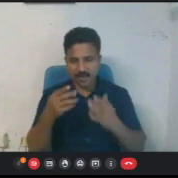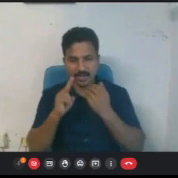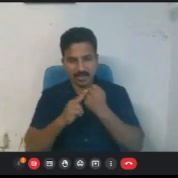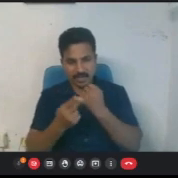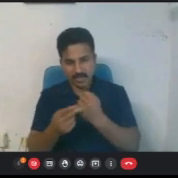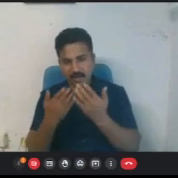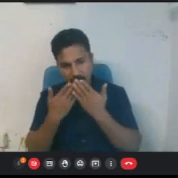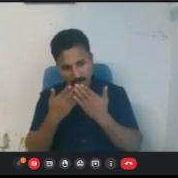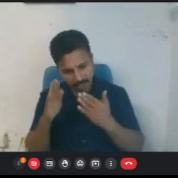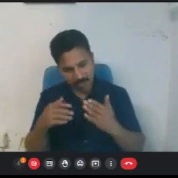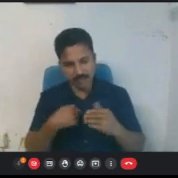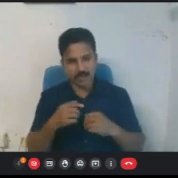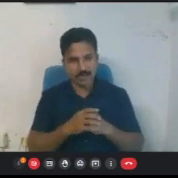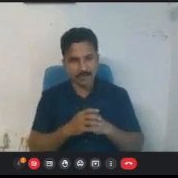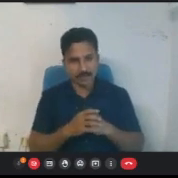എന്നുള്ള നിലയിൽ എനിക്കത്,